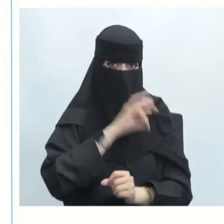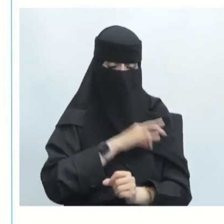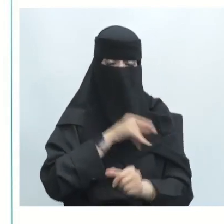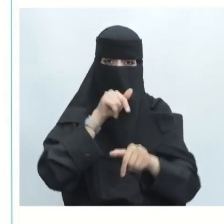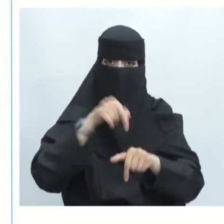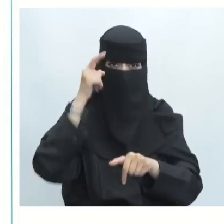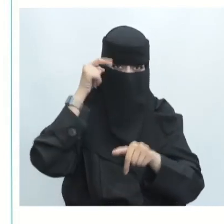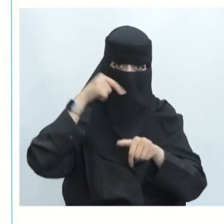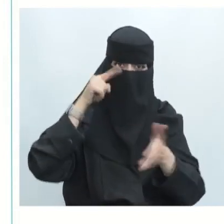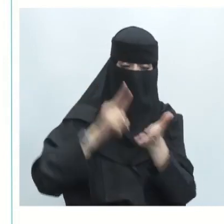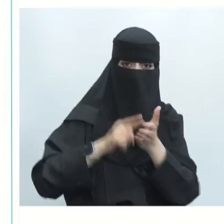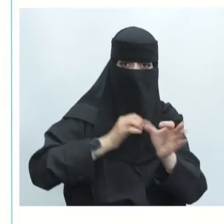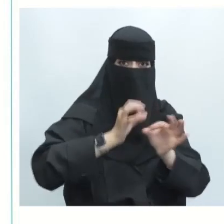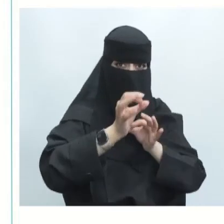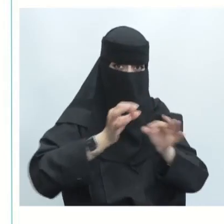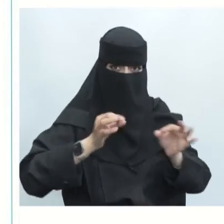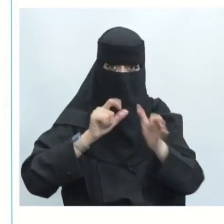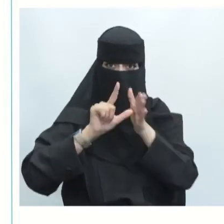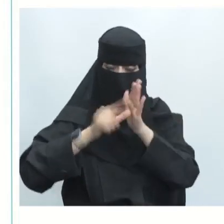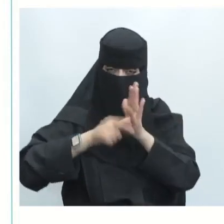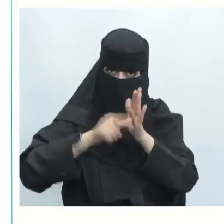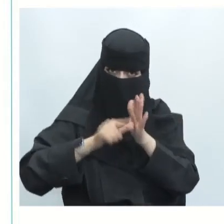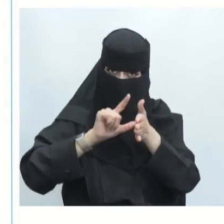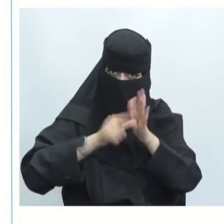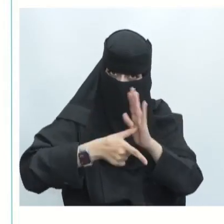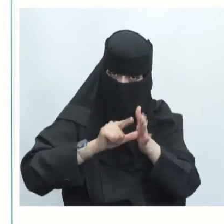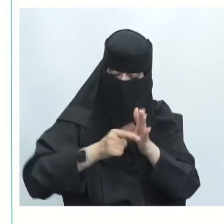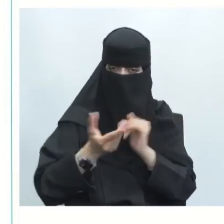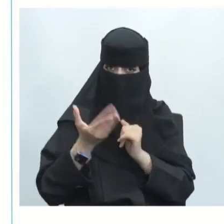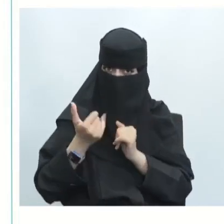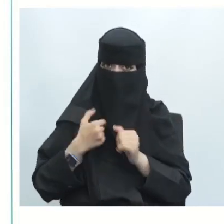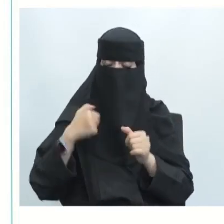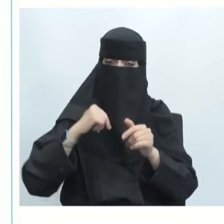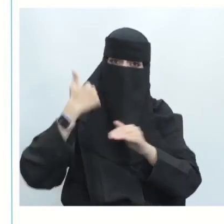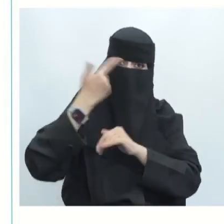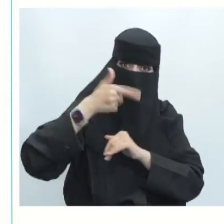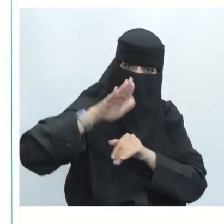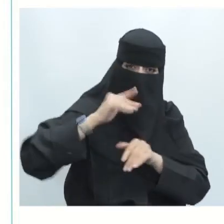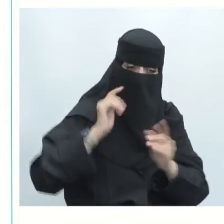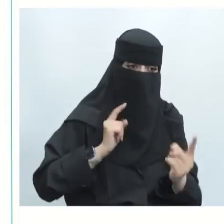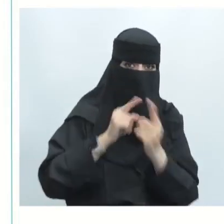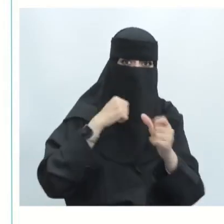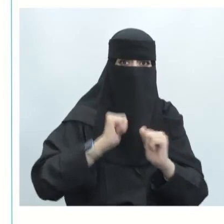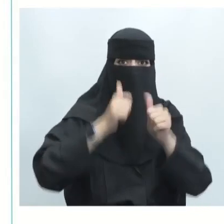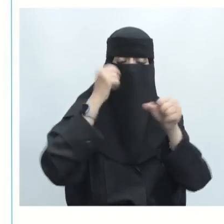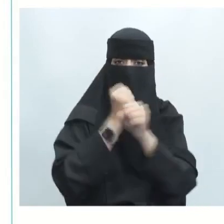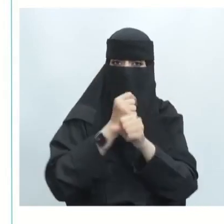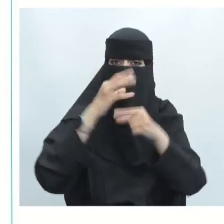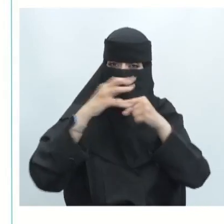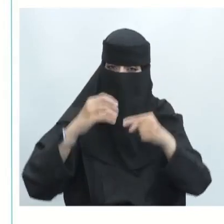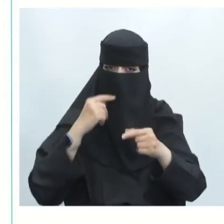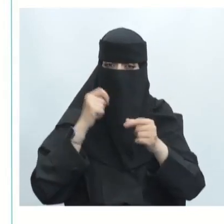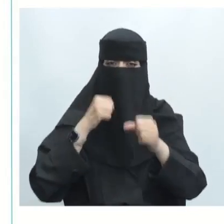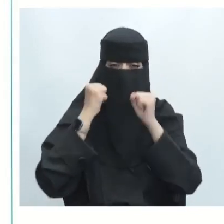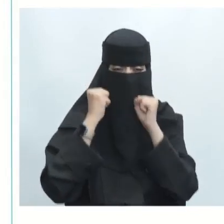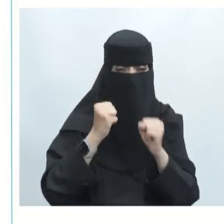ونحن نعلم ان التخطيط في هو قبل ان ننطلق وحينما ننفذ قد نواجه بعض العقبات التي قد تقلل من الارباح